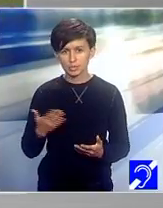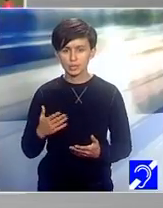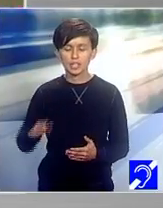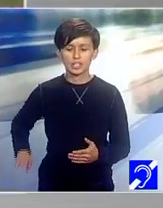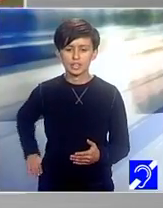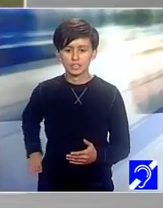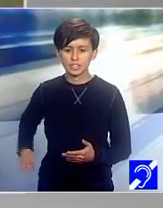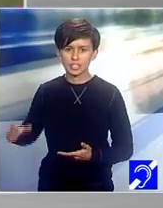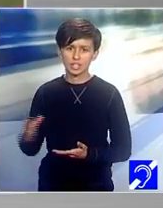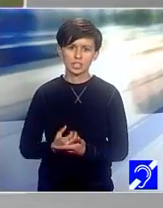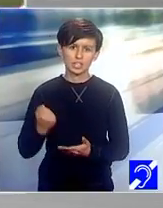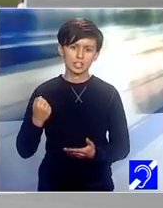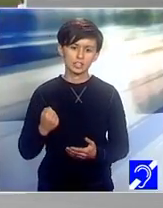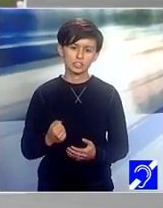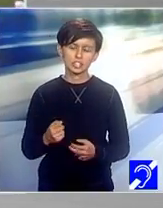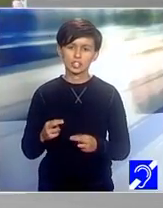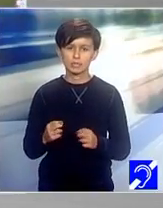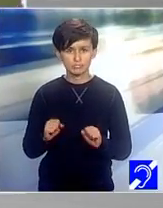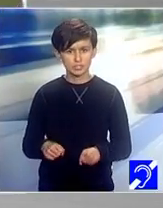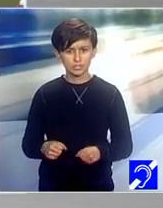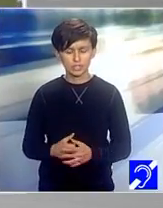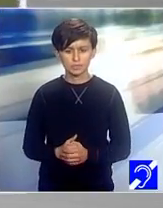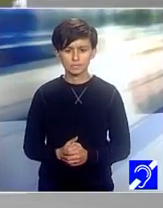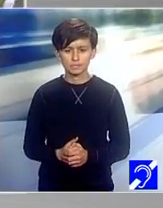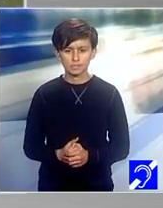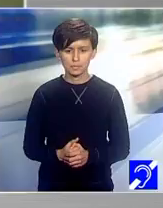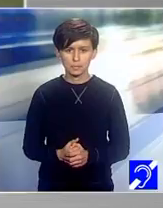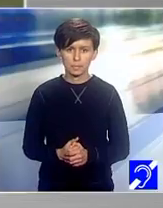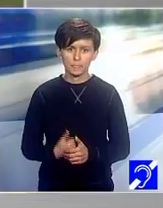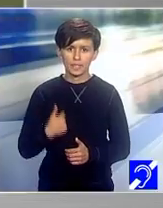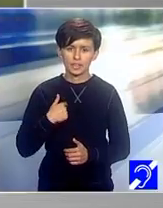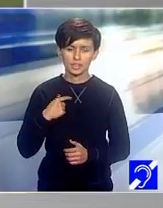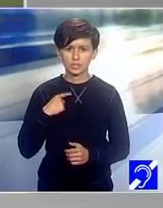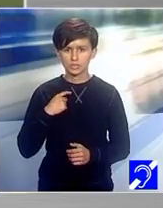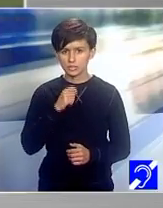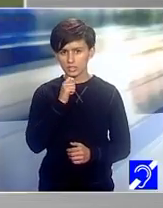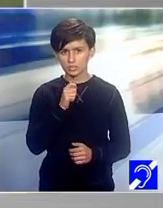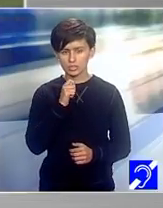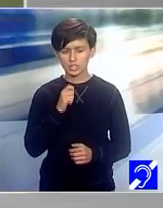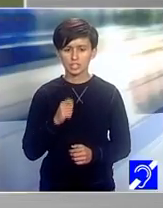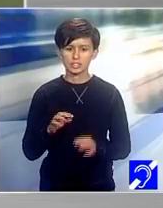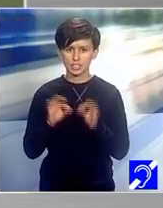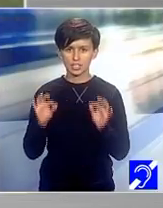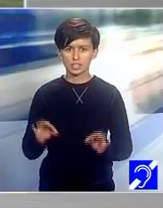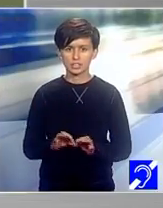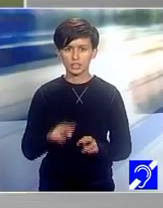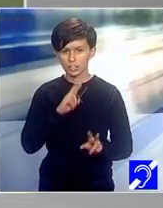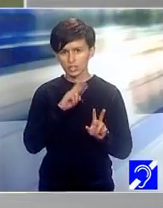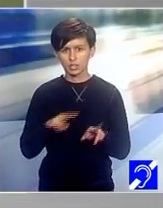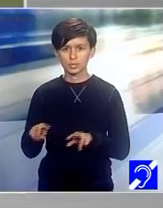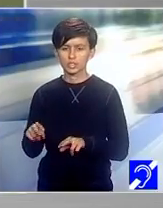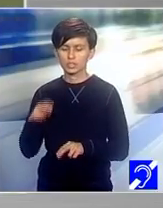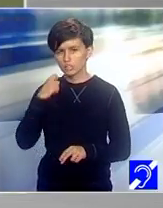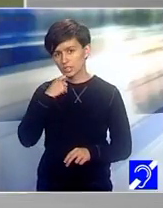câștigă fără nicio îndoială. Domnul Tăbârcă, Ovidiu Cornea, jurnalist la Monitorul de Cluj. Vreau să vă întreb, totuși,